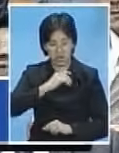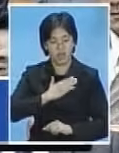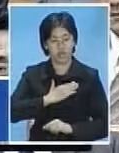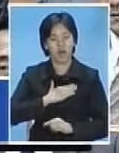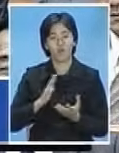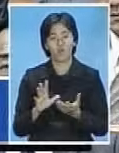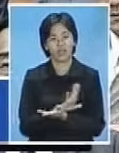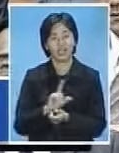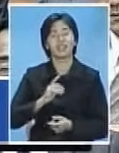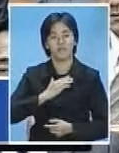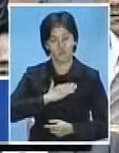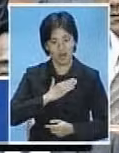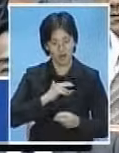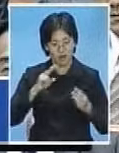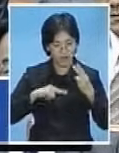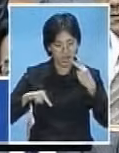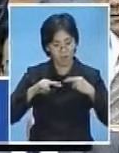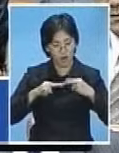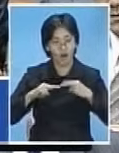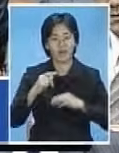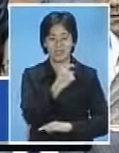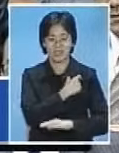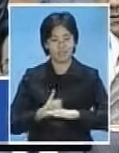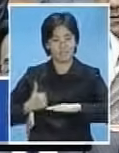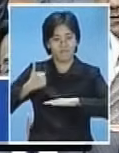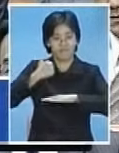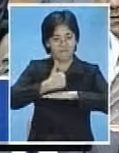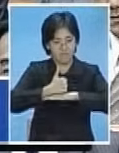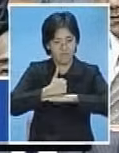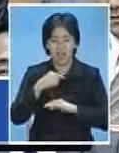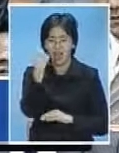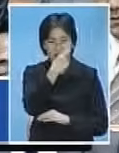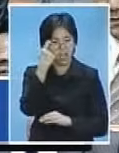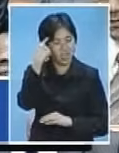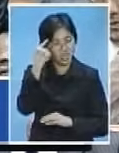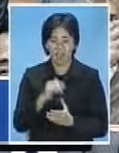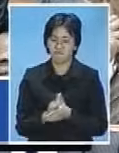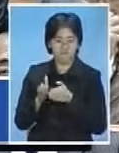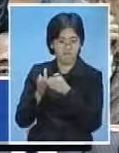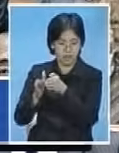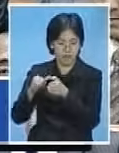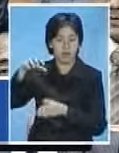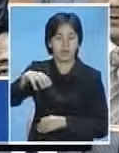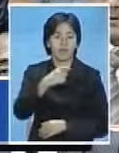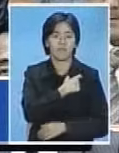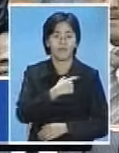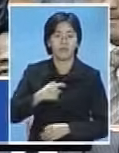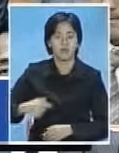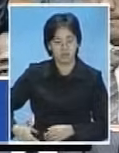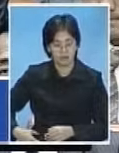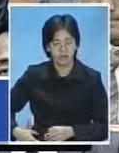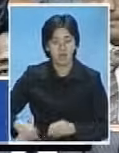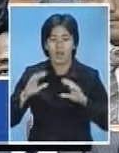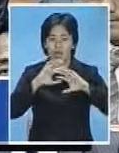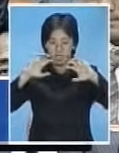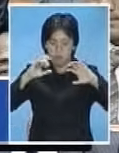ามีใครก็ตามคิดที่จะเปลี่ยนแปลงหรือจาบจ้วงสถาบันรัฐบาลต้